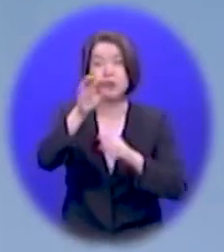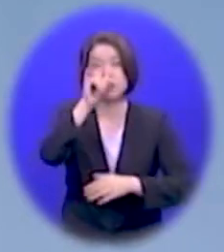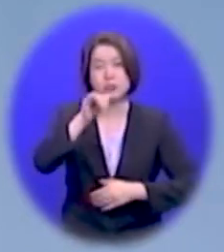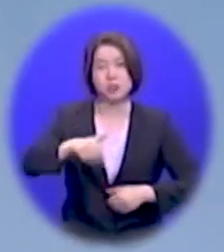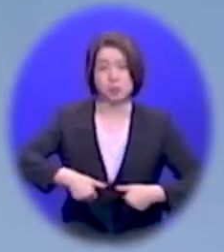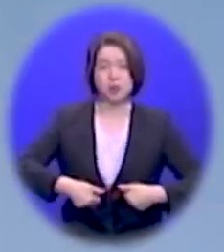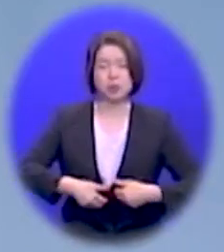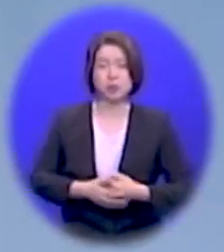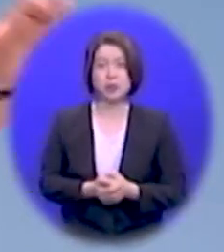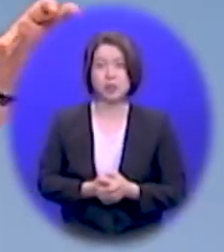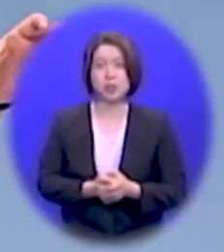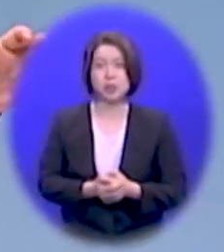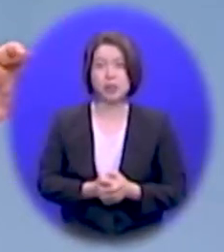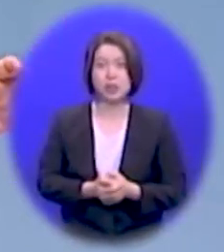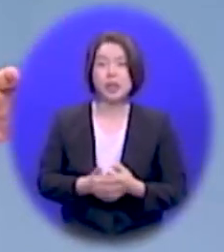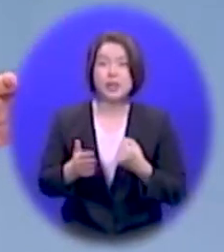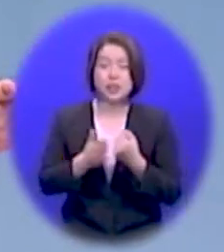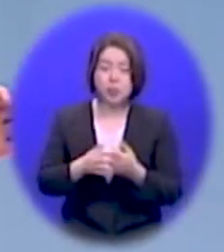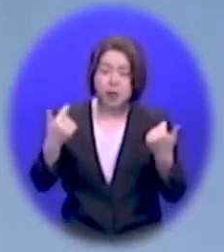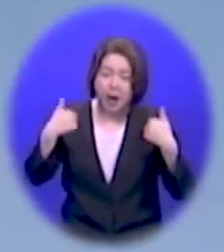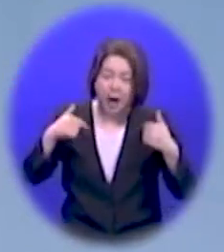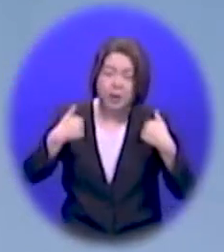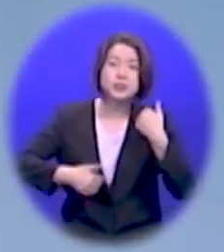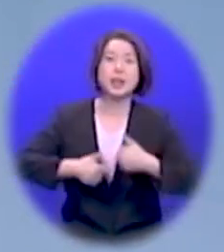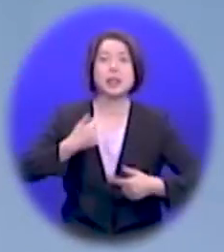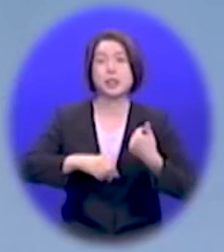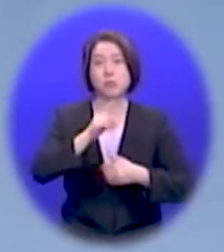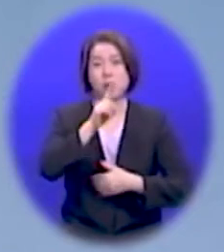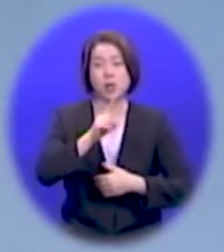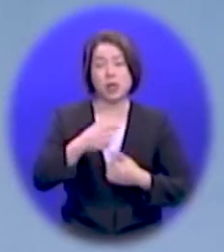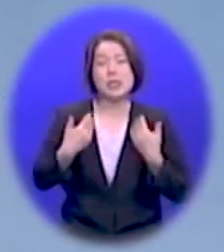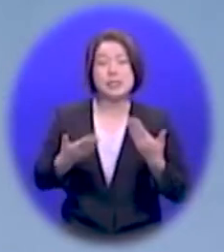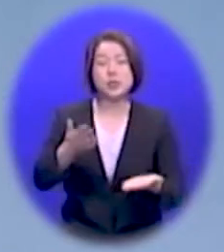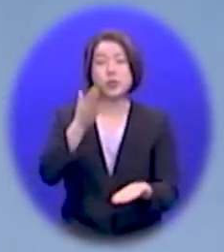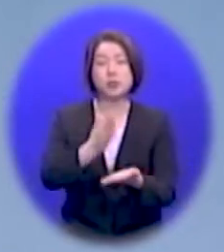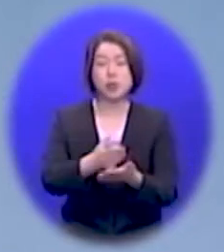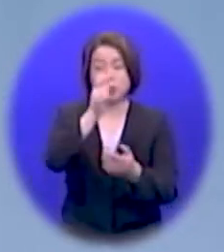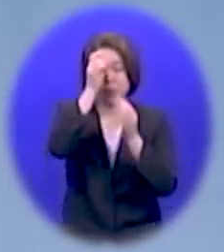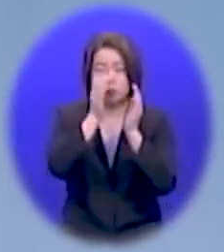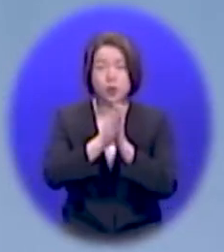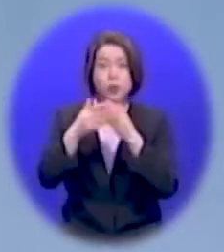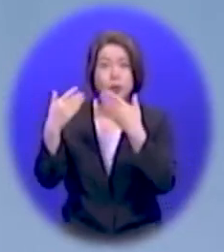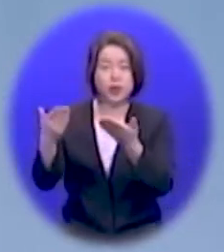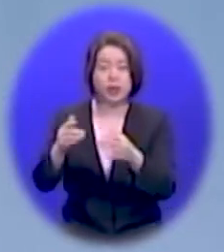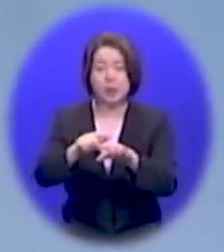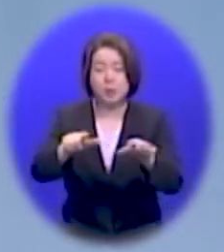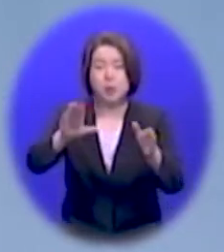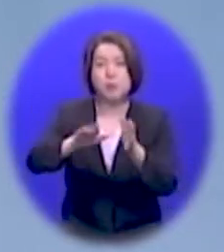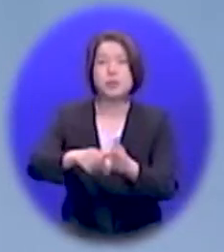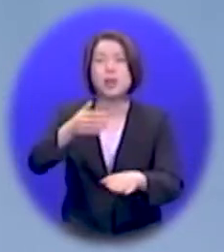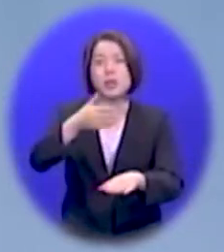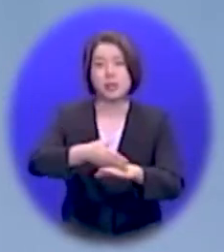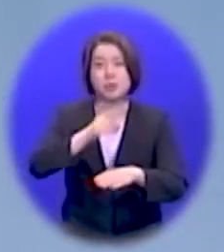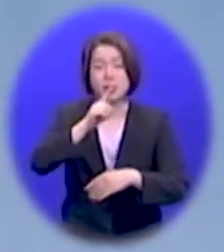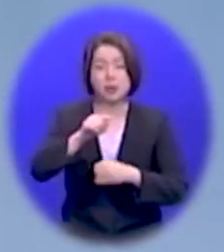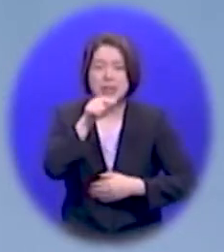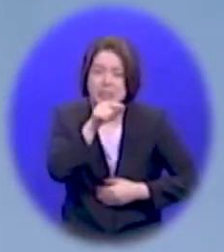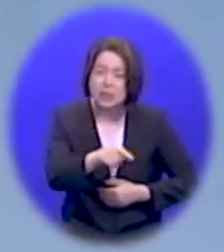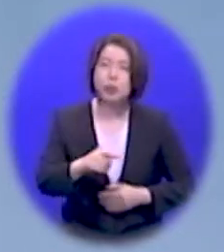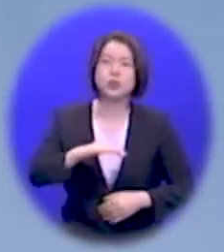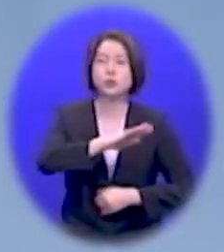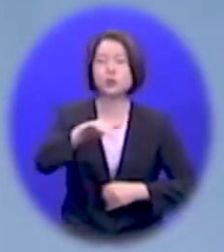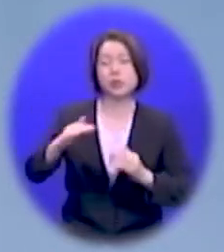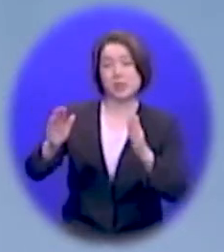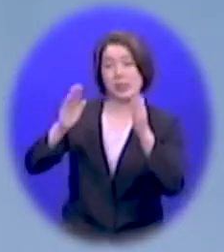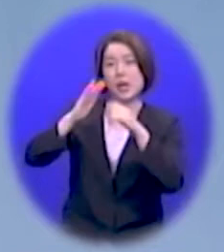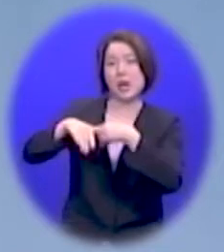그래서 항상 기뻐하라 쉬지말고 기도하라 범사에 감사하라 이것이 우리를 향한 하느님의 뜻이